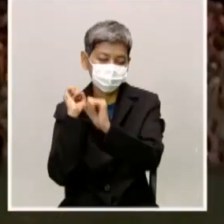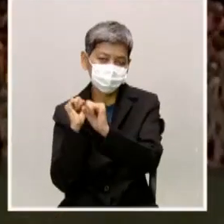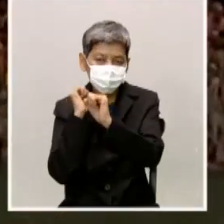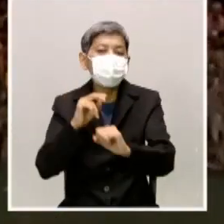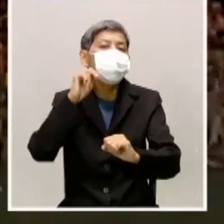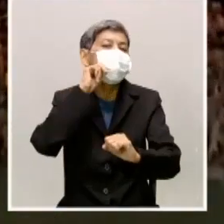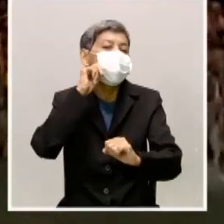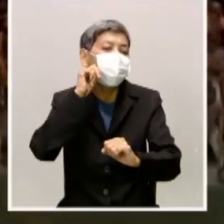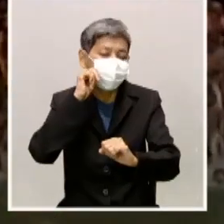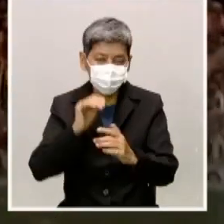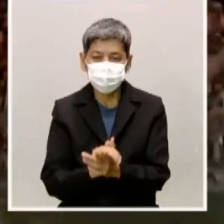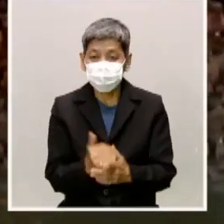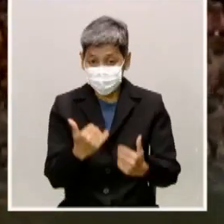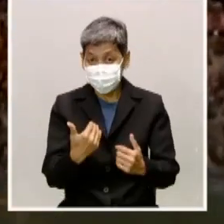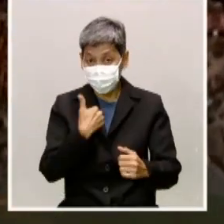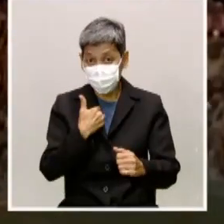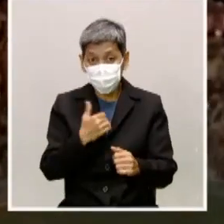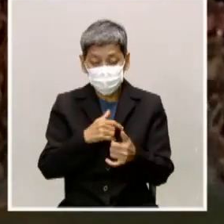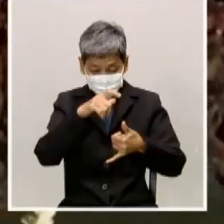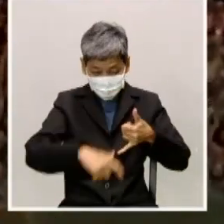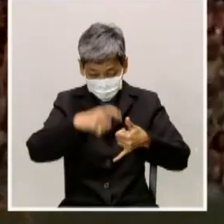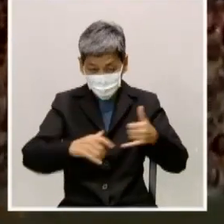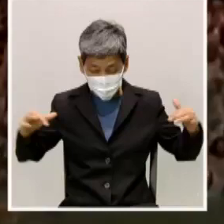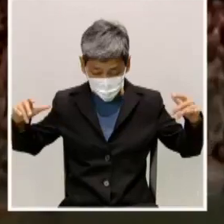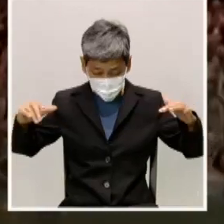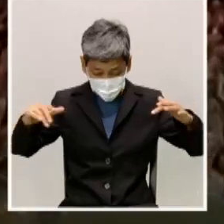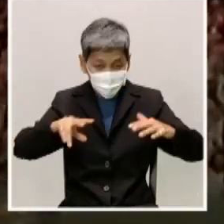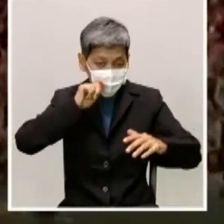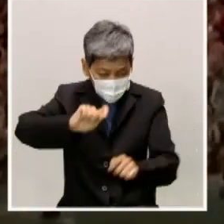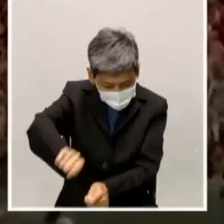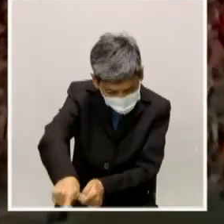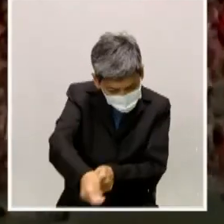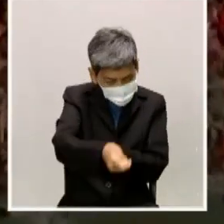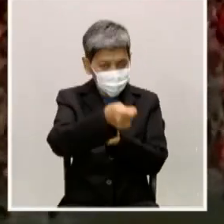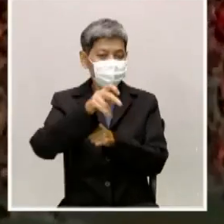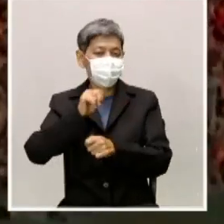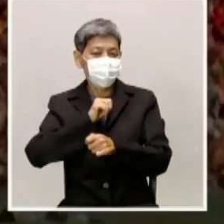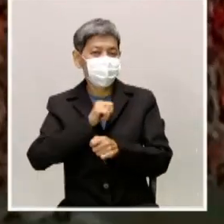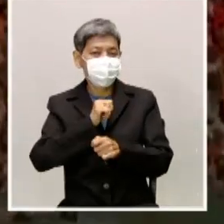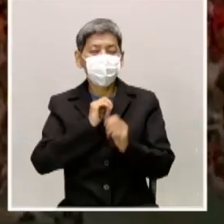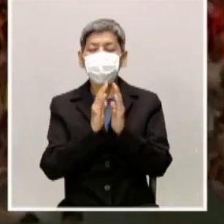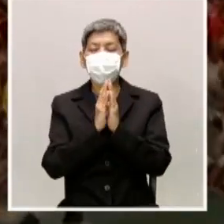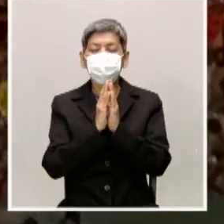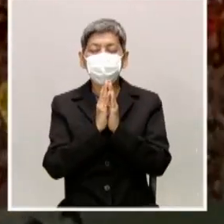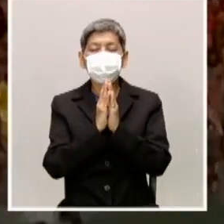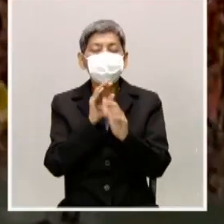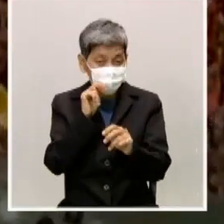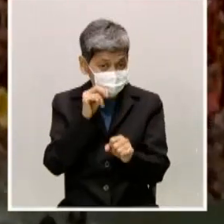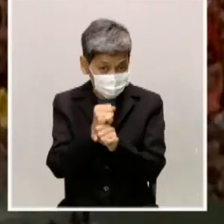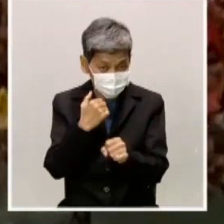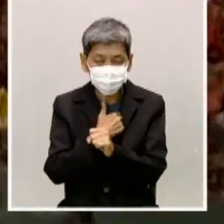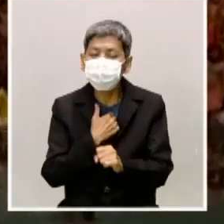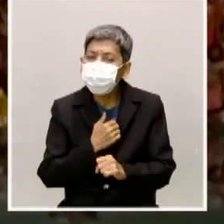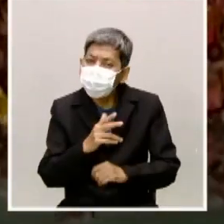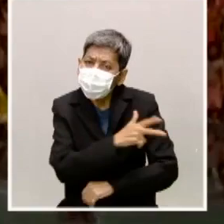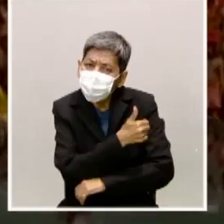วงบุญนั่นเองนะคะการที่ผู้แสวงบุญจะไปรวมตัวการตักน้ำที่แม่น้ำคงคาหรือไปร่วมพิธีกรรมต่างๆนี้เองค่ะผู้เชี่ยวชาญท